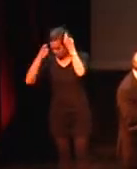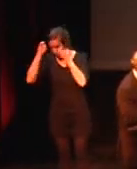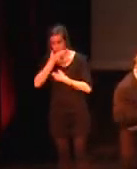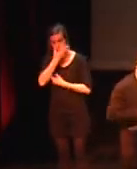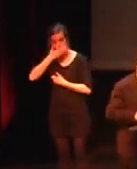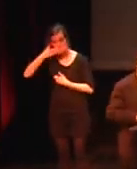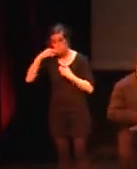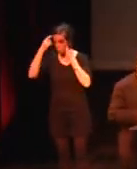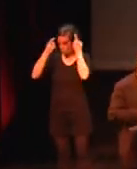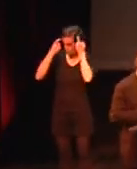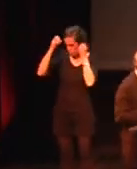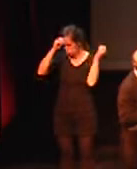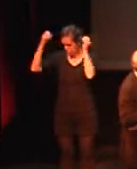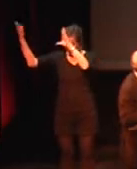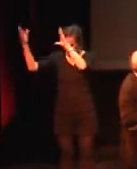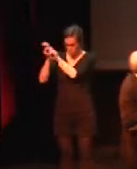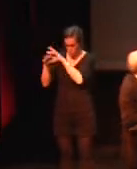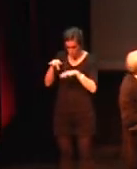que de pratiquer sans penser. Ah.